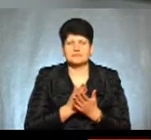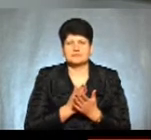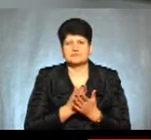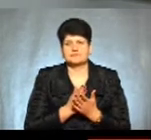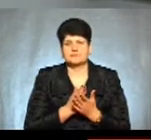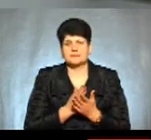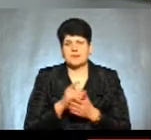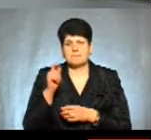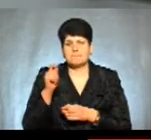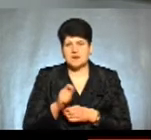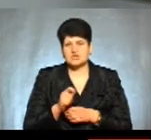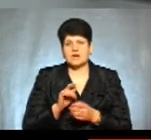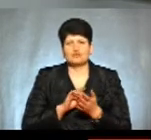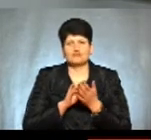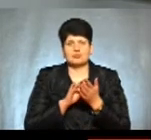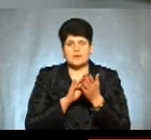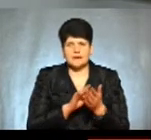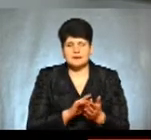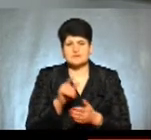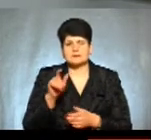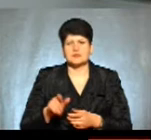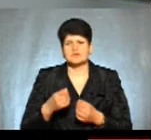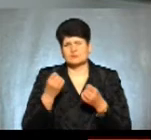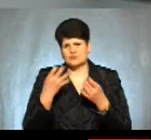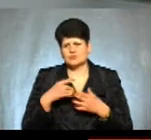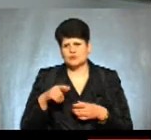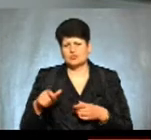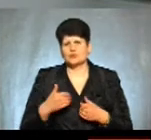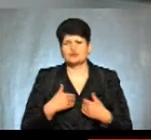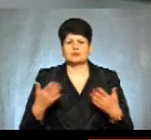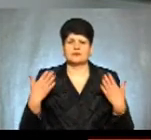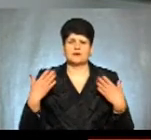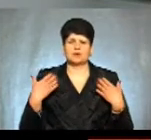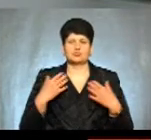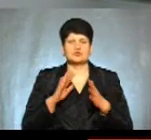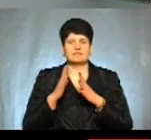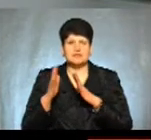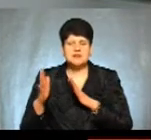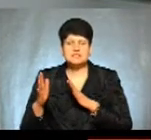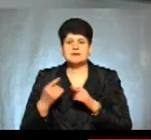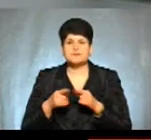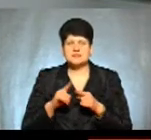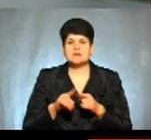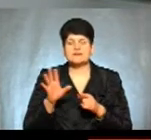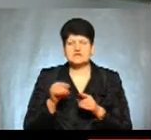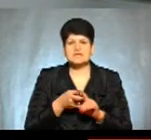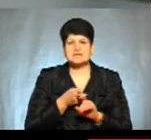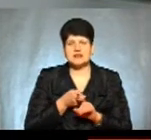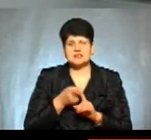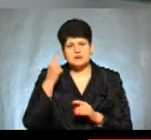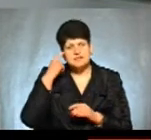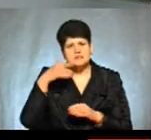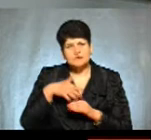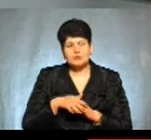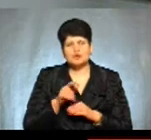буквально. Приїжджають чи туристи приїжджають, чи просто пересічні люди, які хочуть віддихнути в лісі. Звичайно, це залежить від свідомості людей,